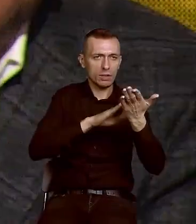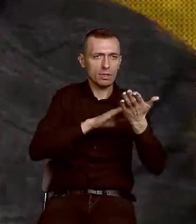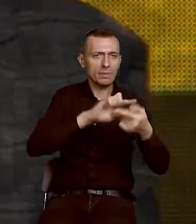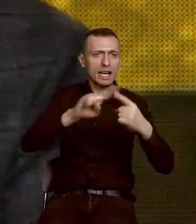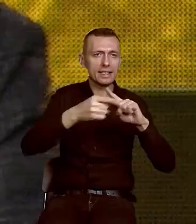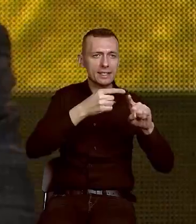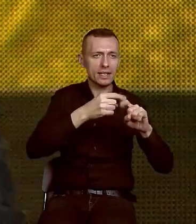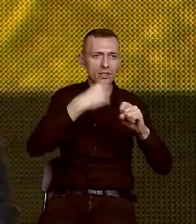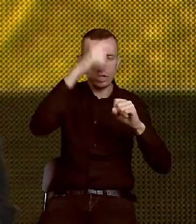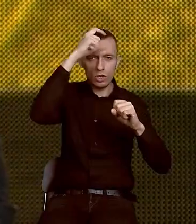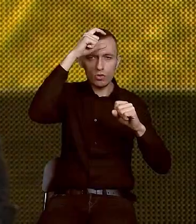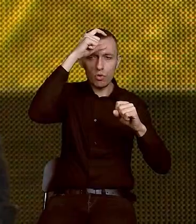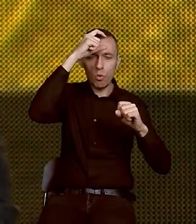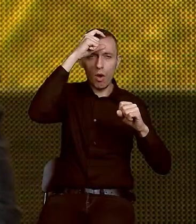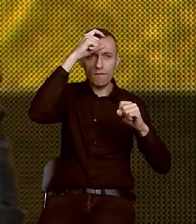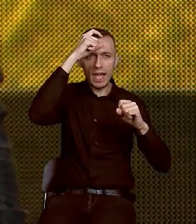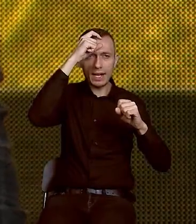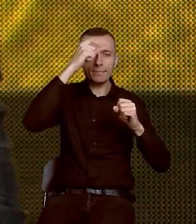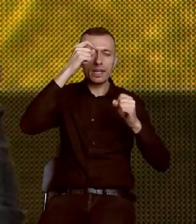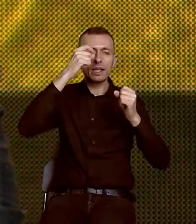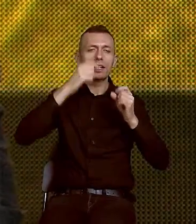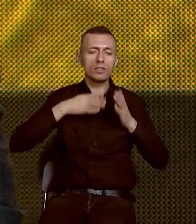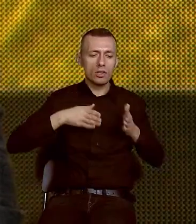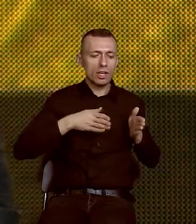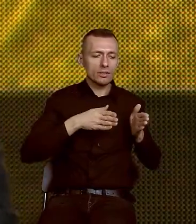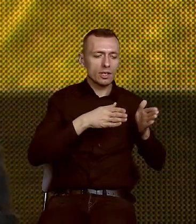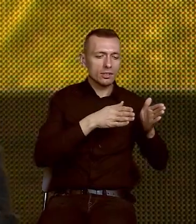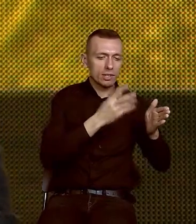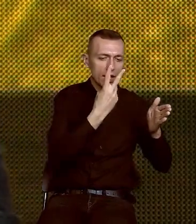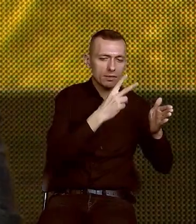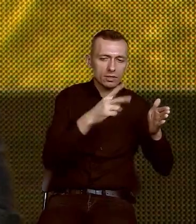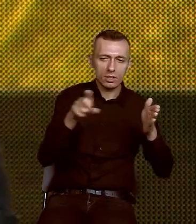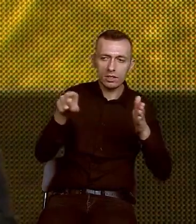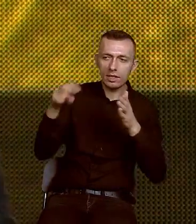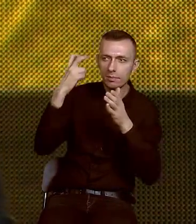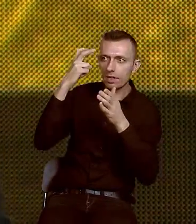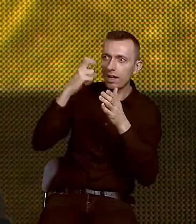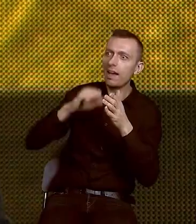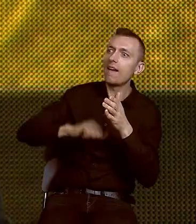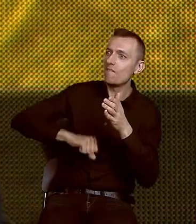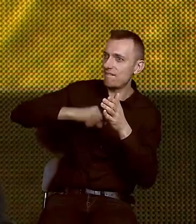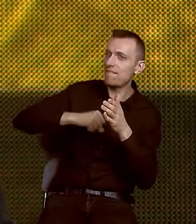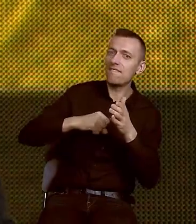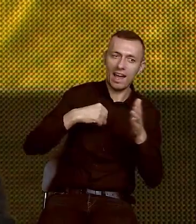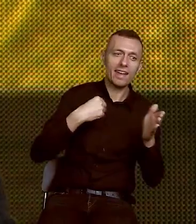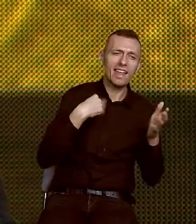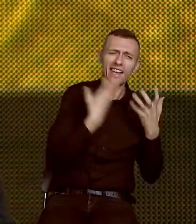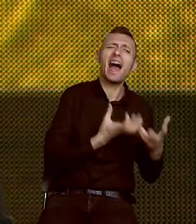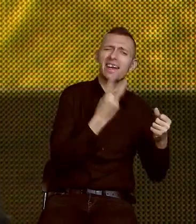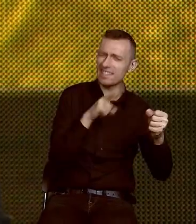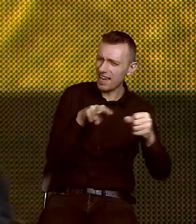Dlaczego dajemy się zwabić w grzech i wpadamy w jego pułapkę? Właśnie to pokazuje nam ta